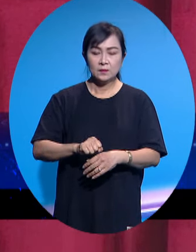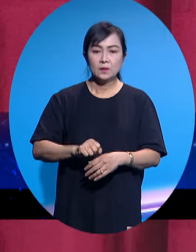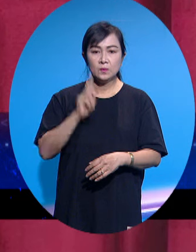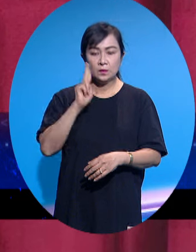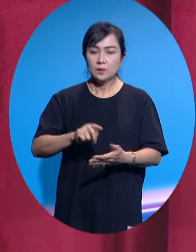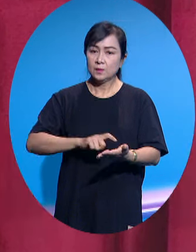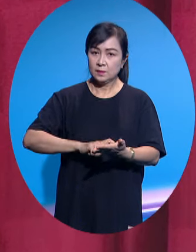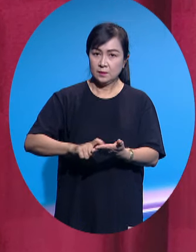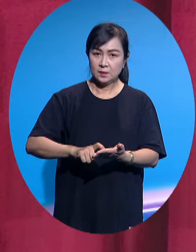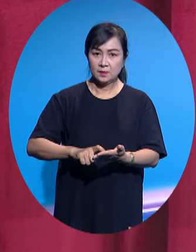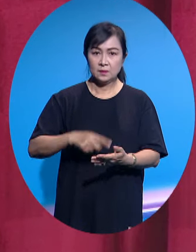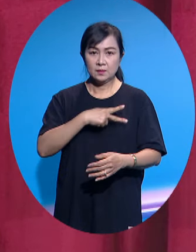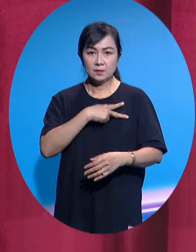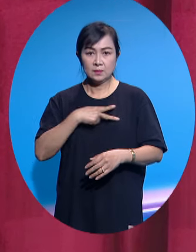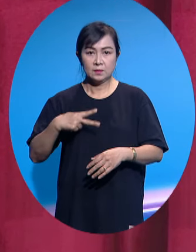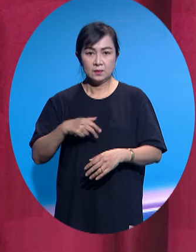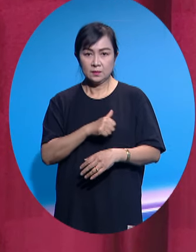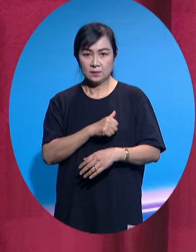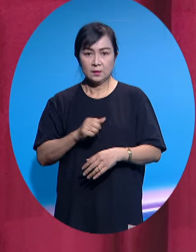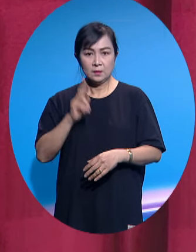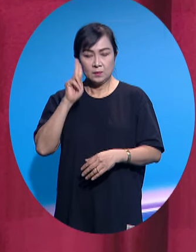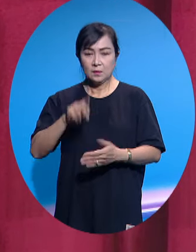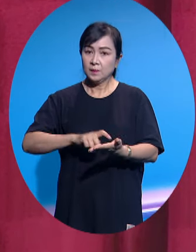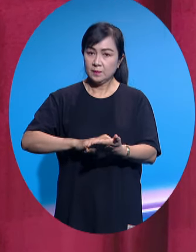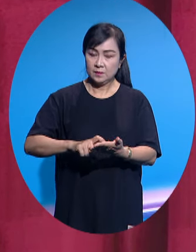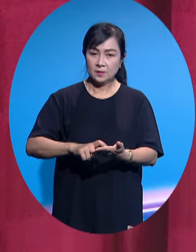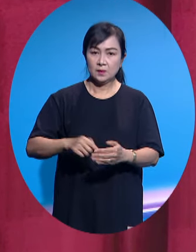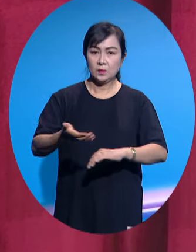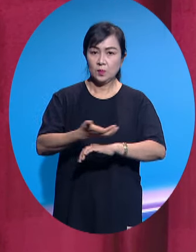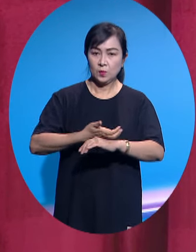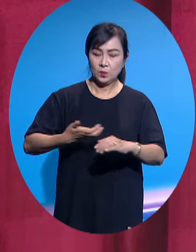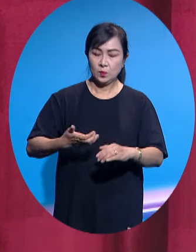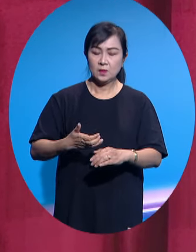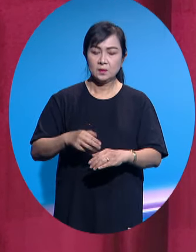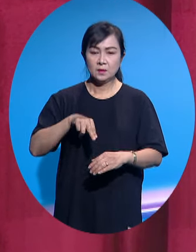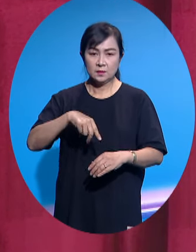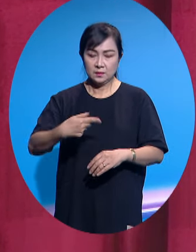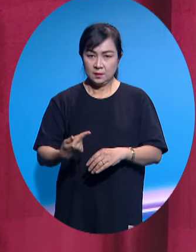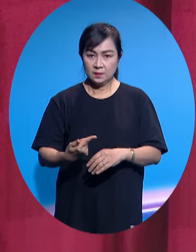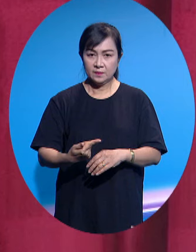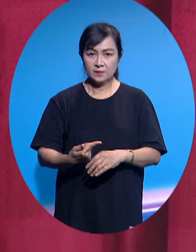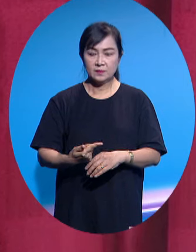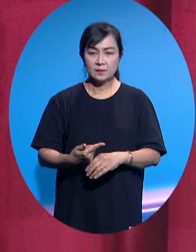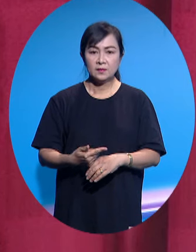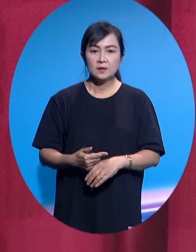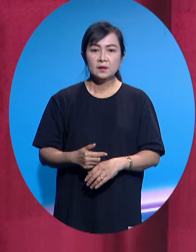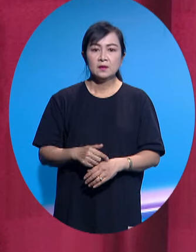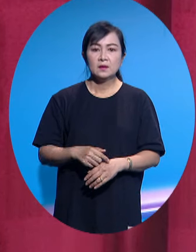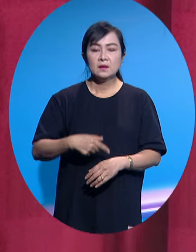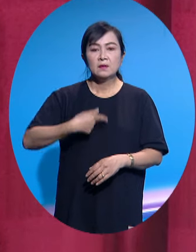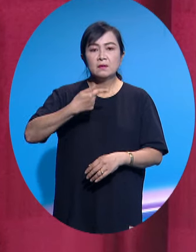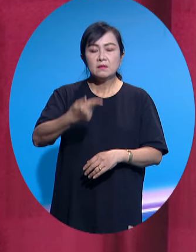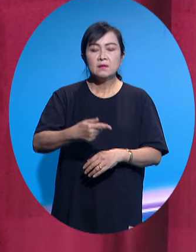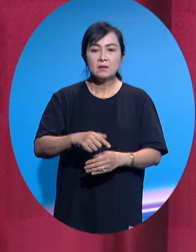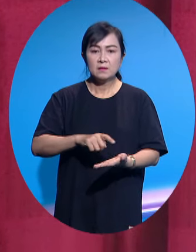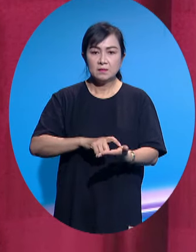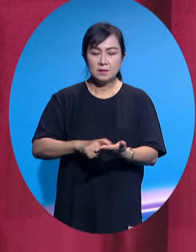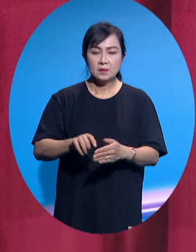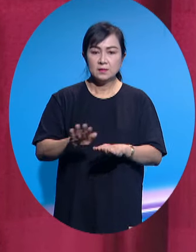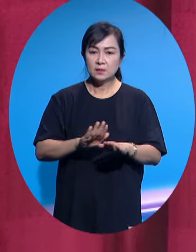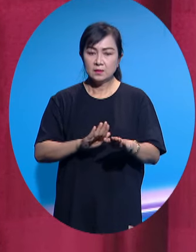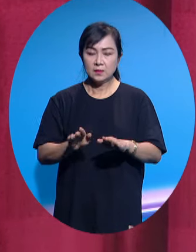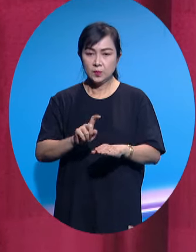quân nhân Mỹ và nhân viên dân sự của bộ quốc phòng Mỹ trên lãnh thổ Cộng hòa niger thư từ bộ Ngoại giao sẽ được gửi tới phía Mỹ để